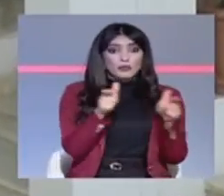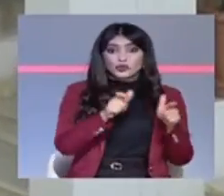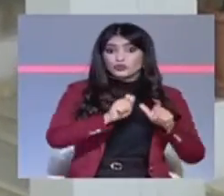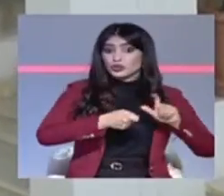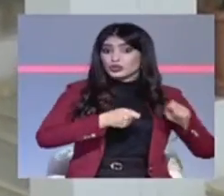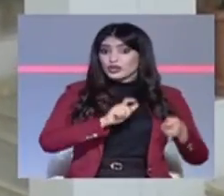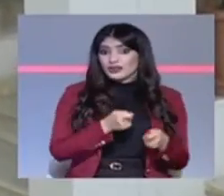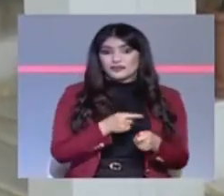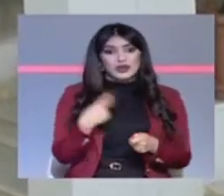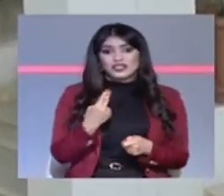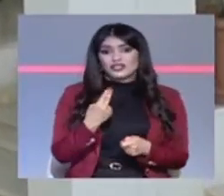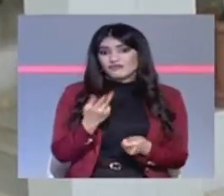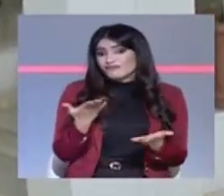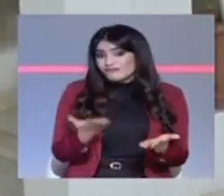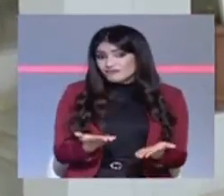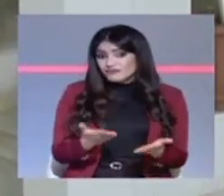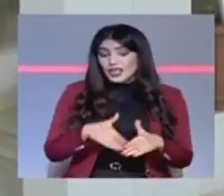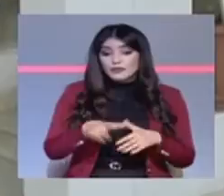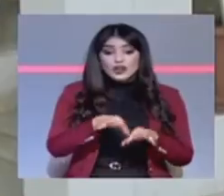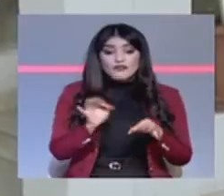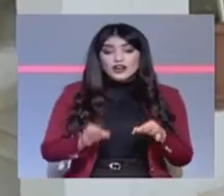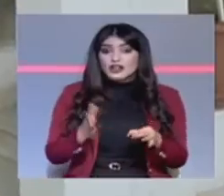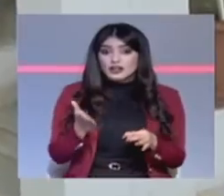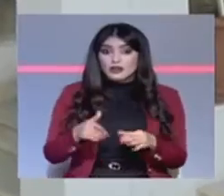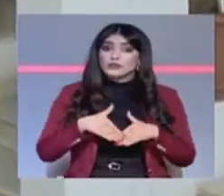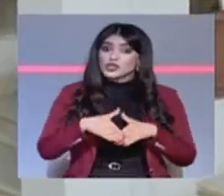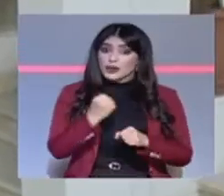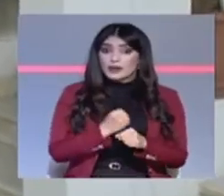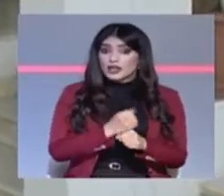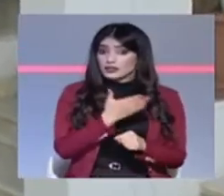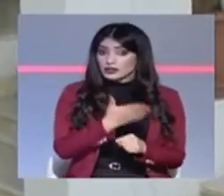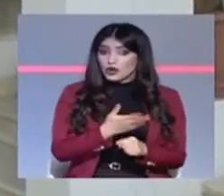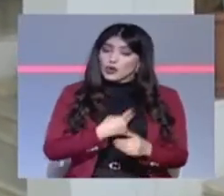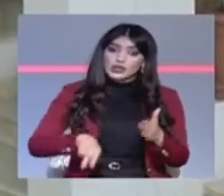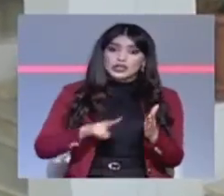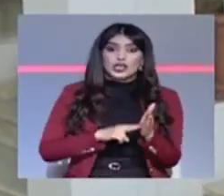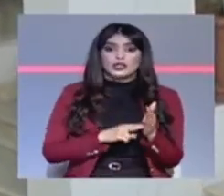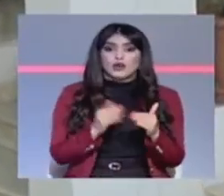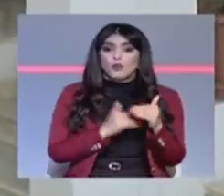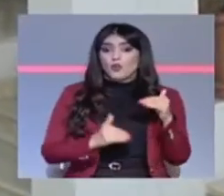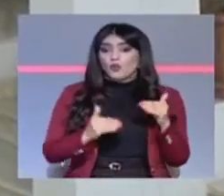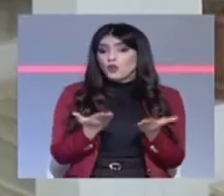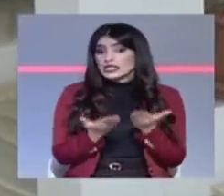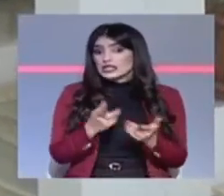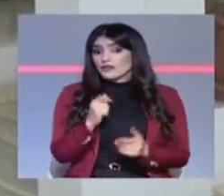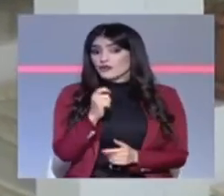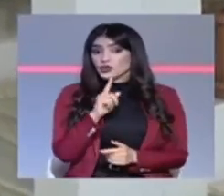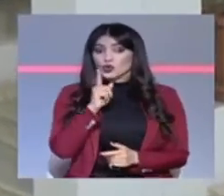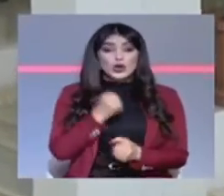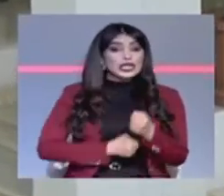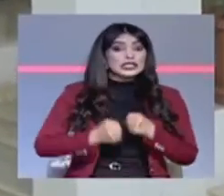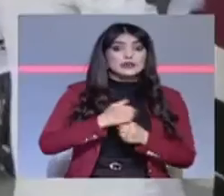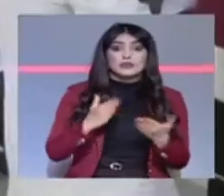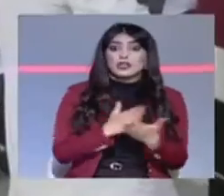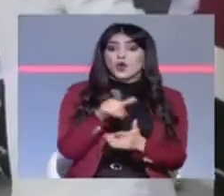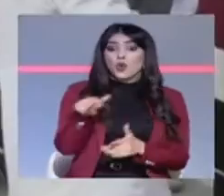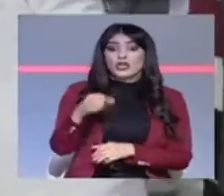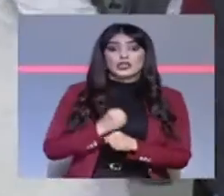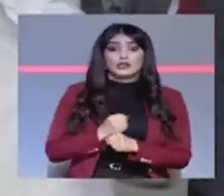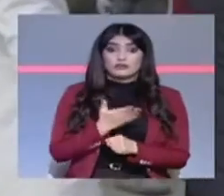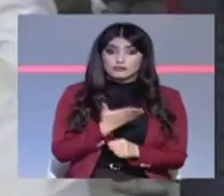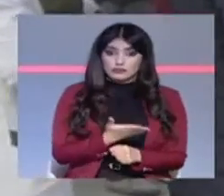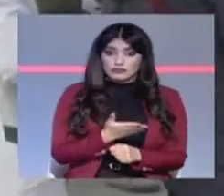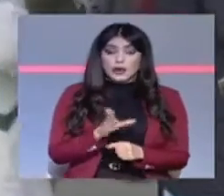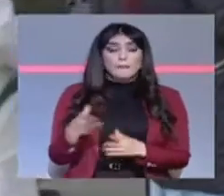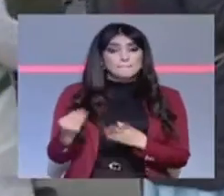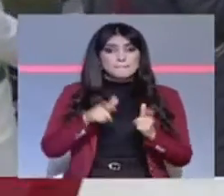من الجيش الحلول الكفيله نشاته وتحقيق توازنات الماليه لا نقول الاستثمار والتشغيل وكان